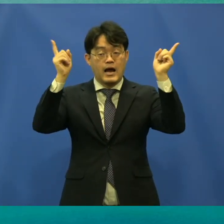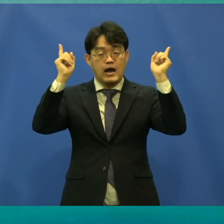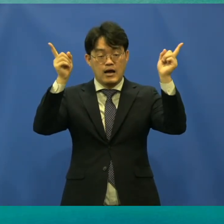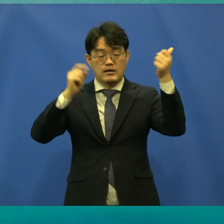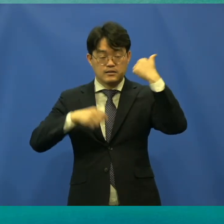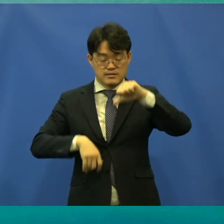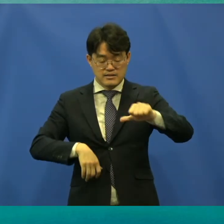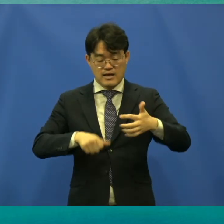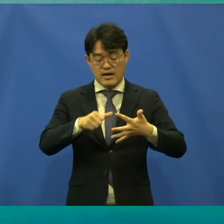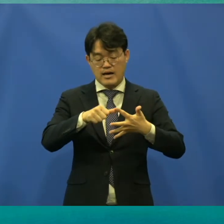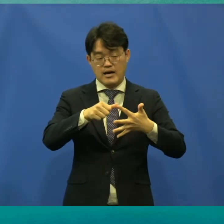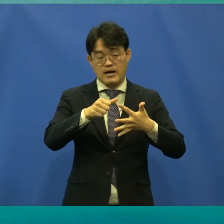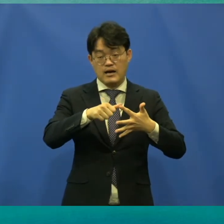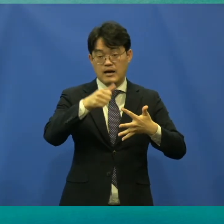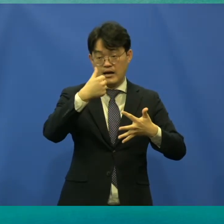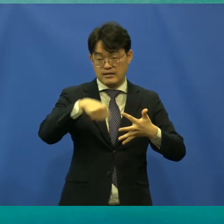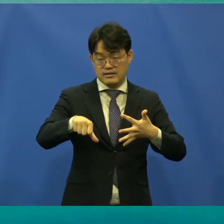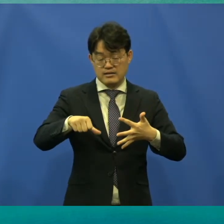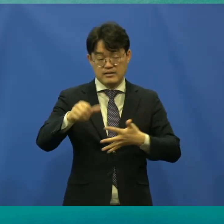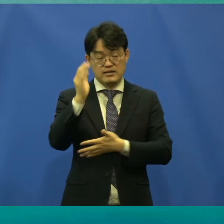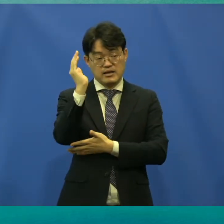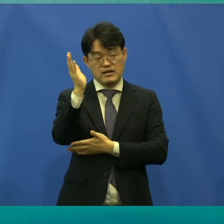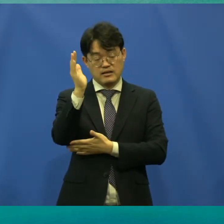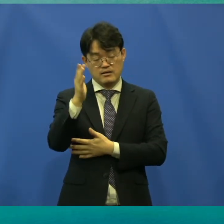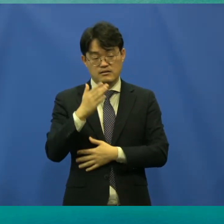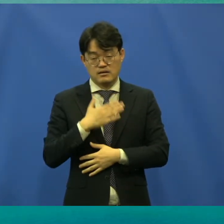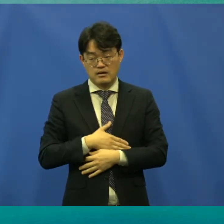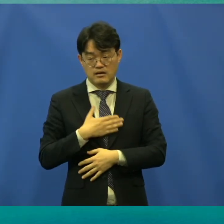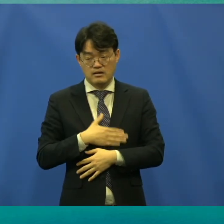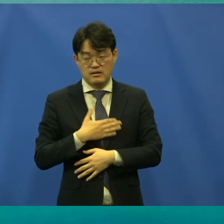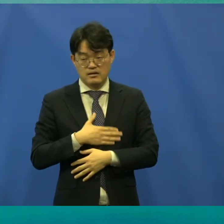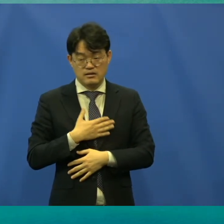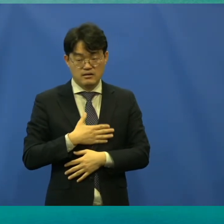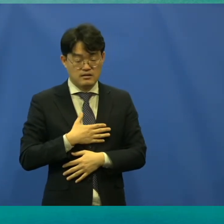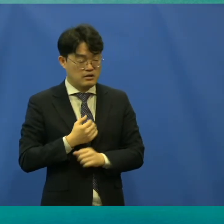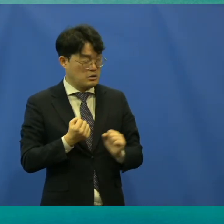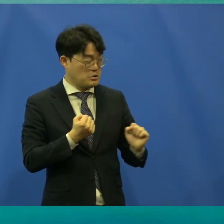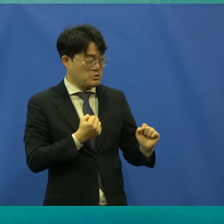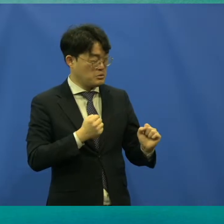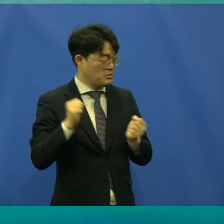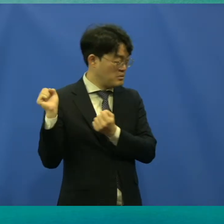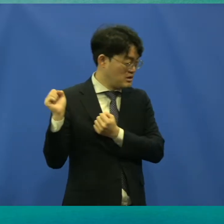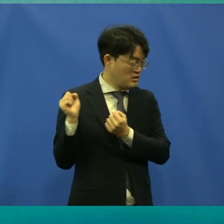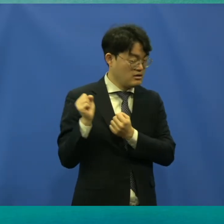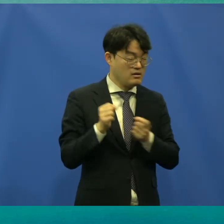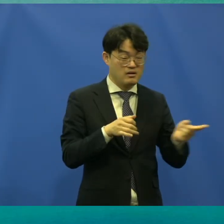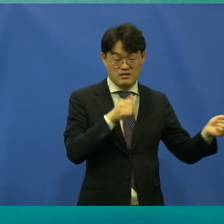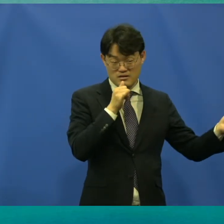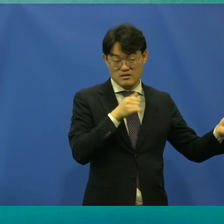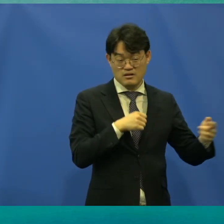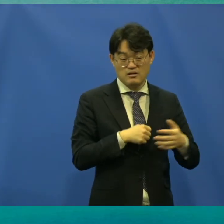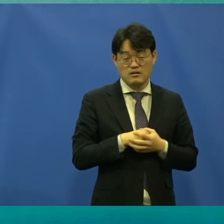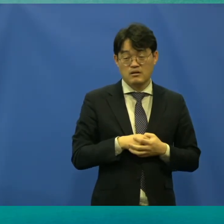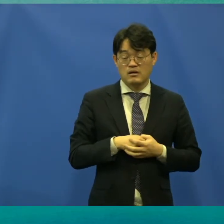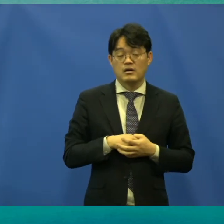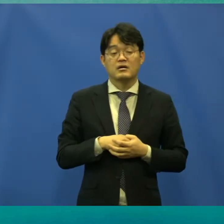그래서 이 팀 켈러 목사님은 그 아버지를 당부 아버지라고 그러잖아요.